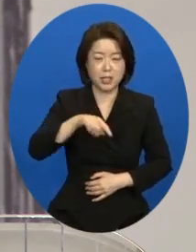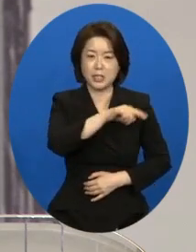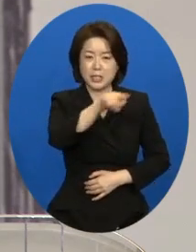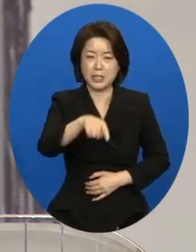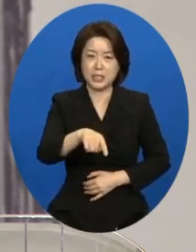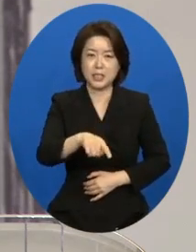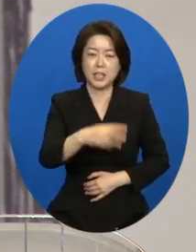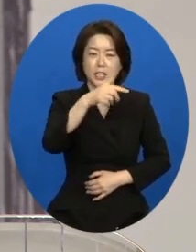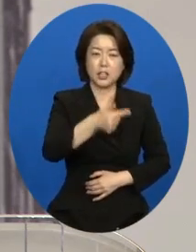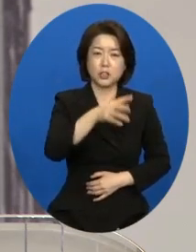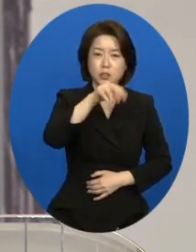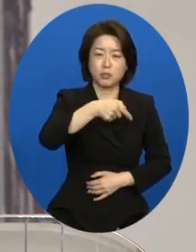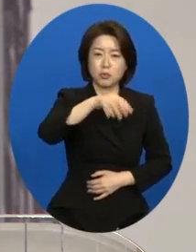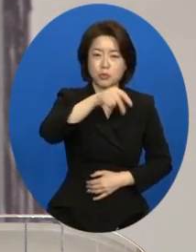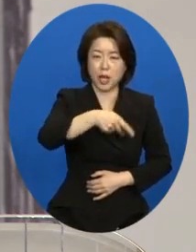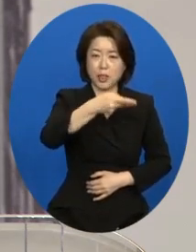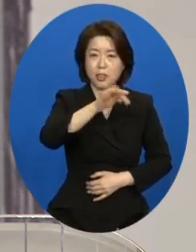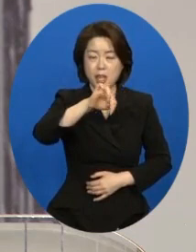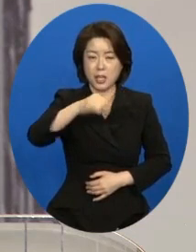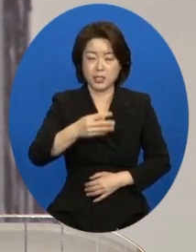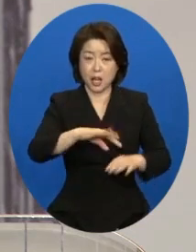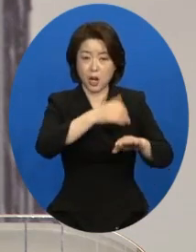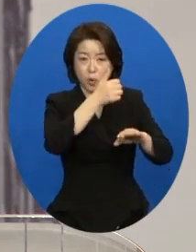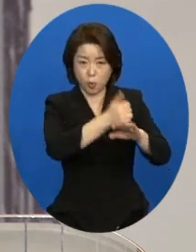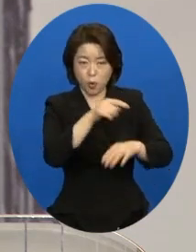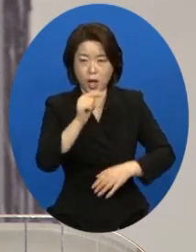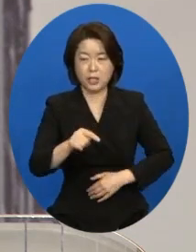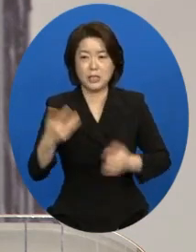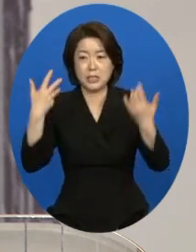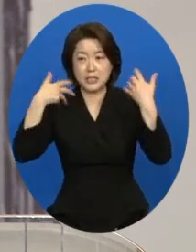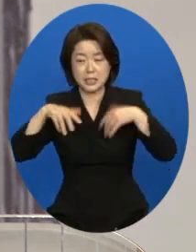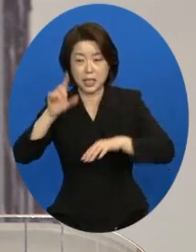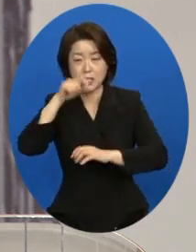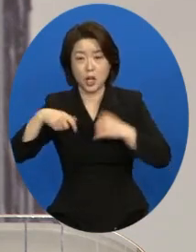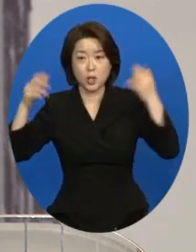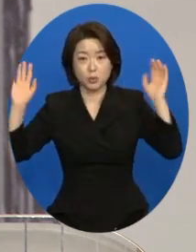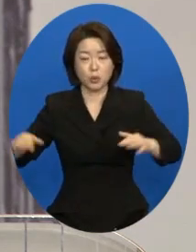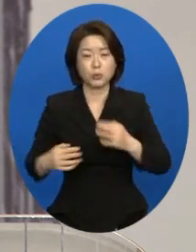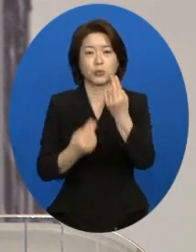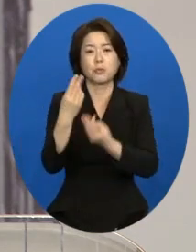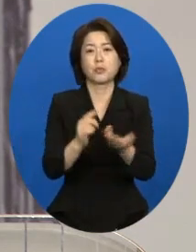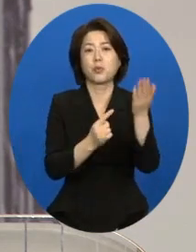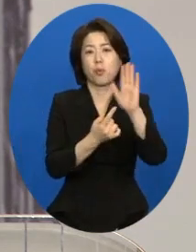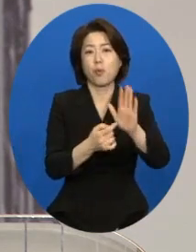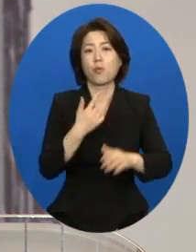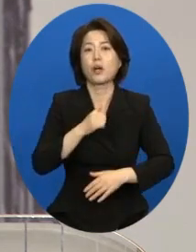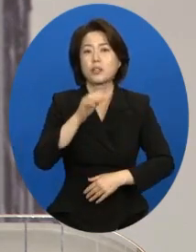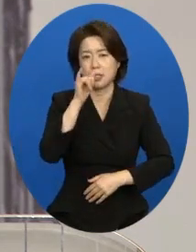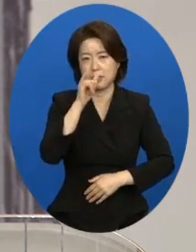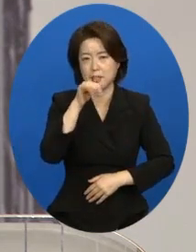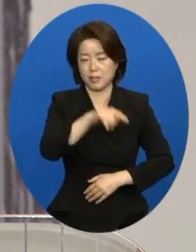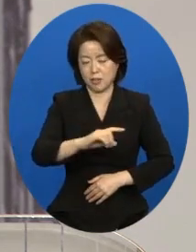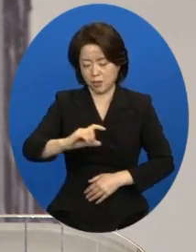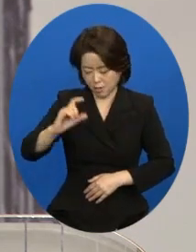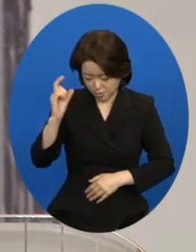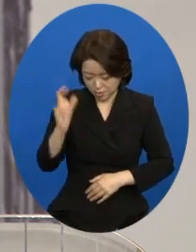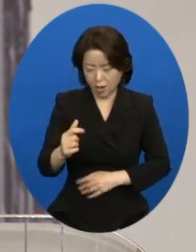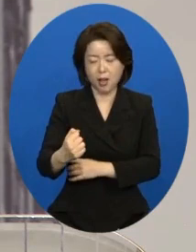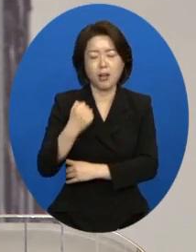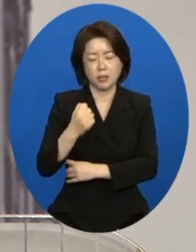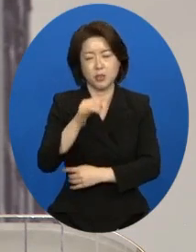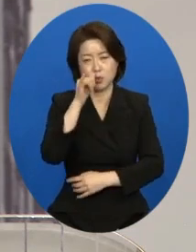독수리의 비유를 했습니다. 육상동물의 왕이요 새들의 왕인 사자와 독수리로 비유를 해서 그토록 강력했다는